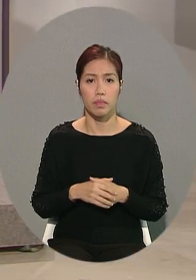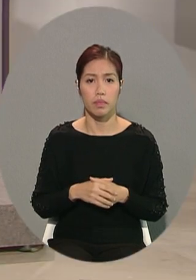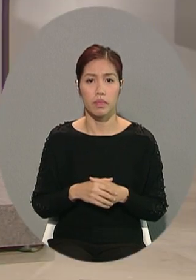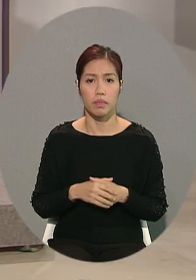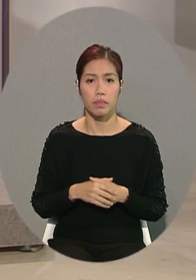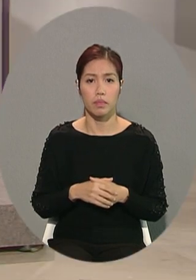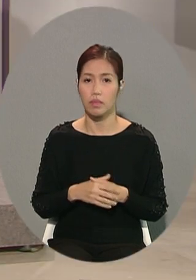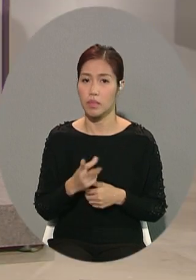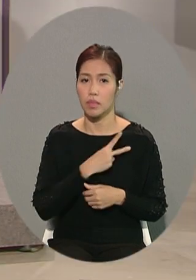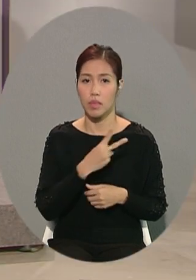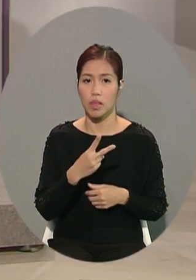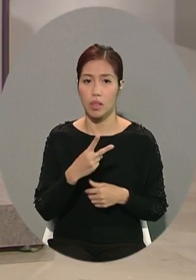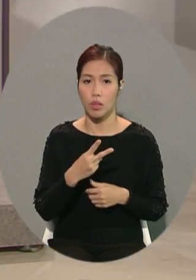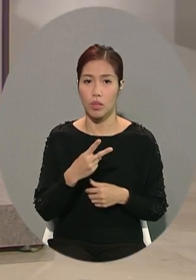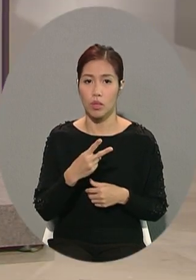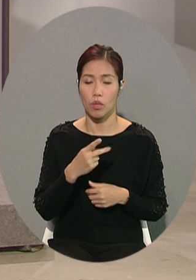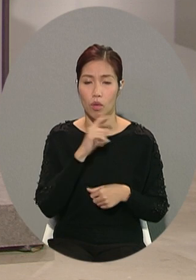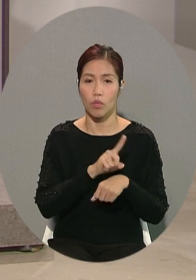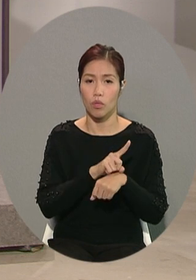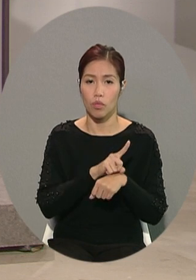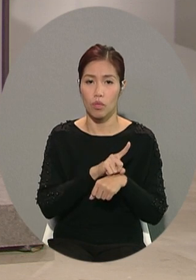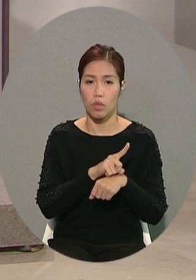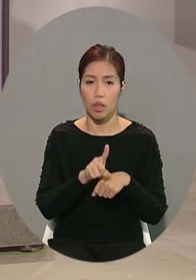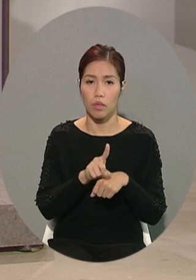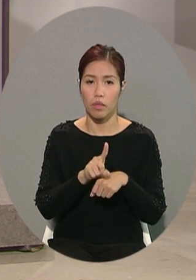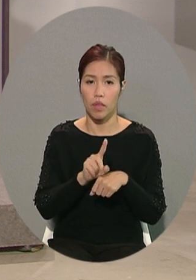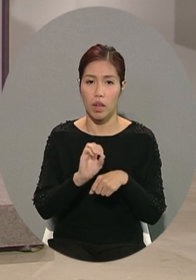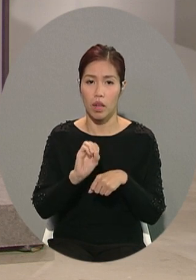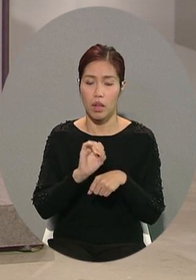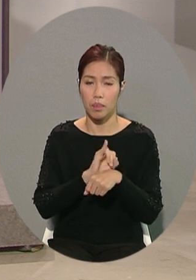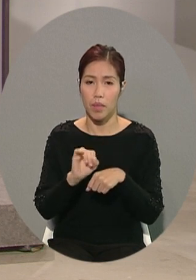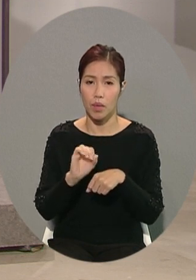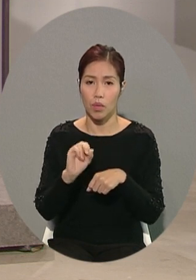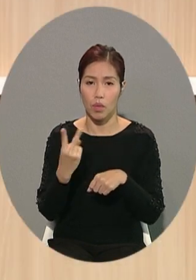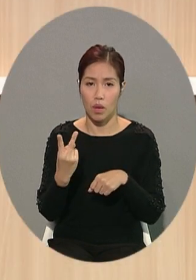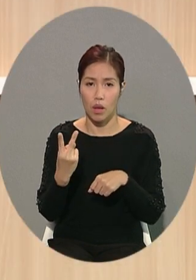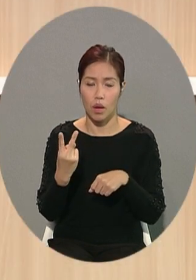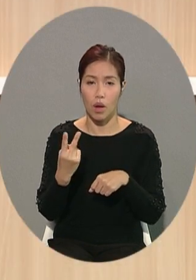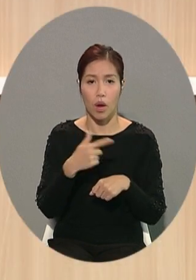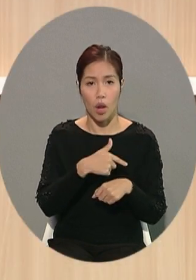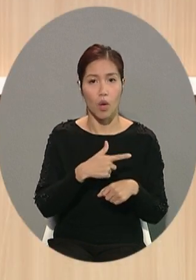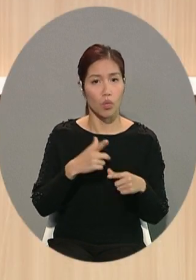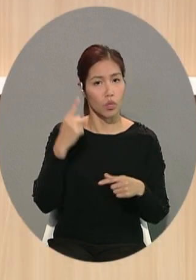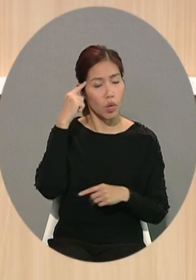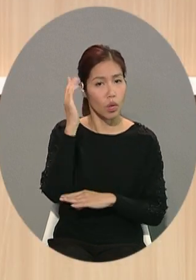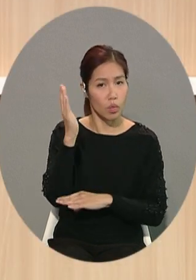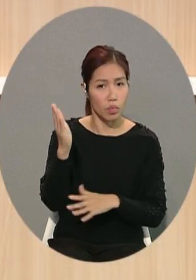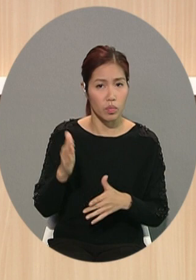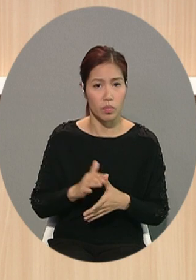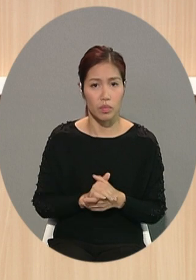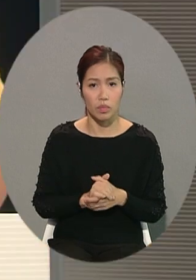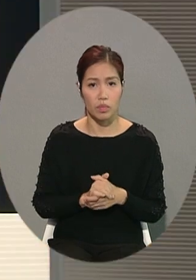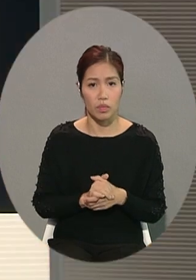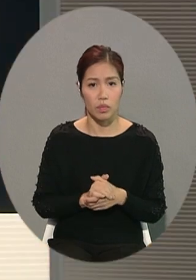二位候選人，你會唔會你仲有1分02秒，你會唔會回應一下或者有其他嘅內容想發言？ 我要回應嘅就係、